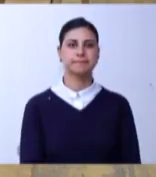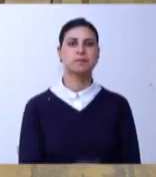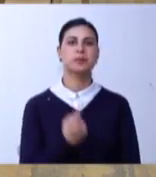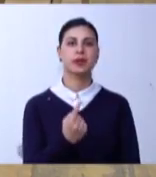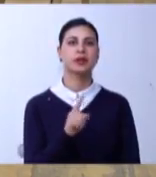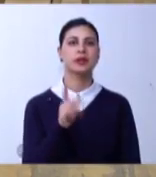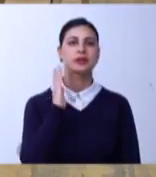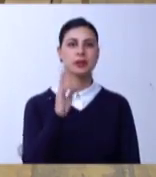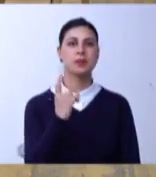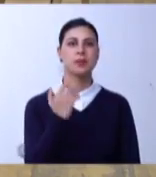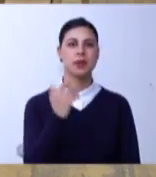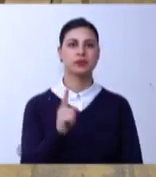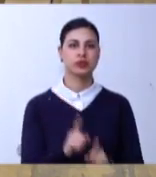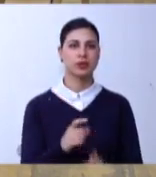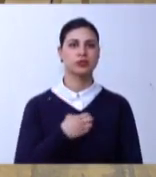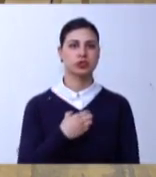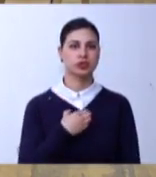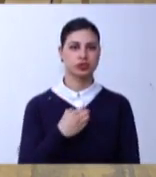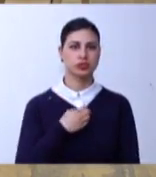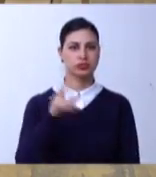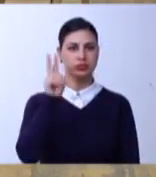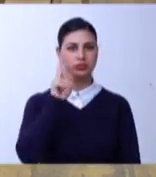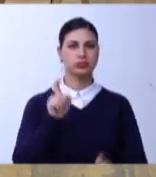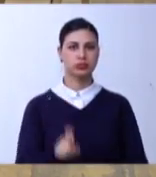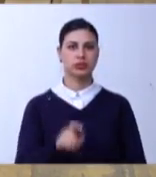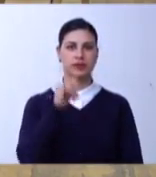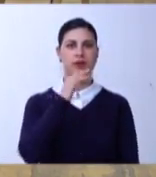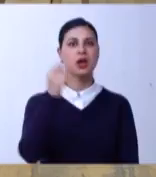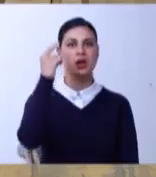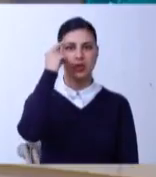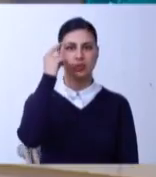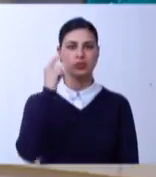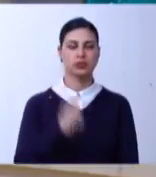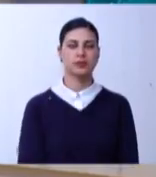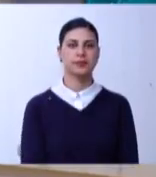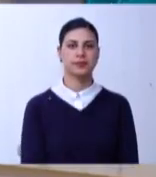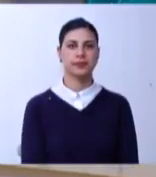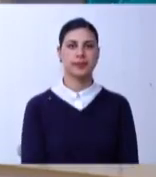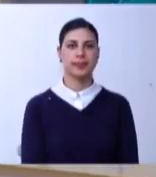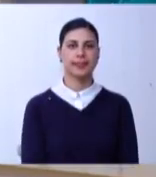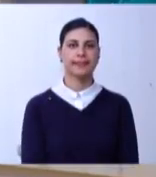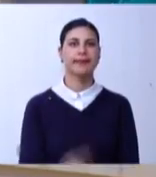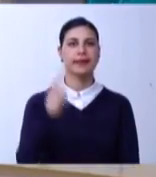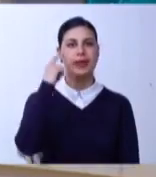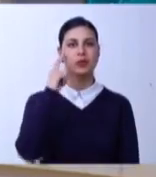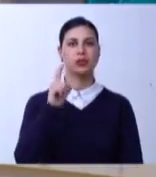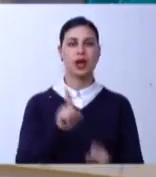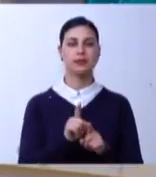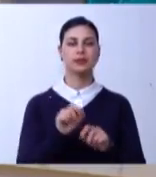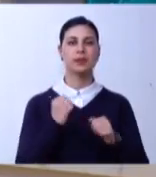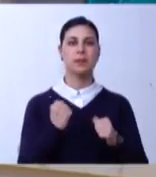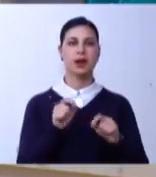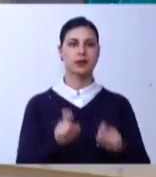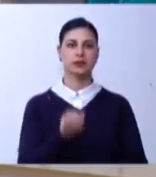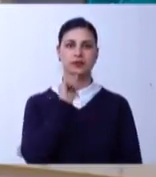რაც იწევს ხოლმე ბავშვის ფოთვას და შიშს უნიტაზე მიჩვევის დროს არის აი სწორედ ეს, რომ საყრდენის,